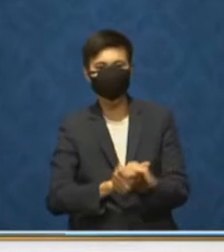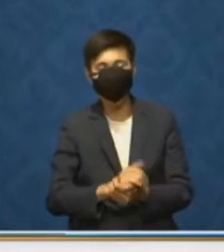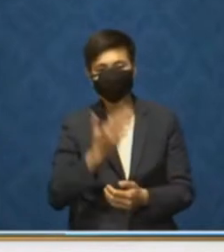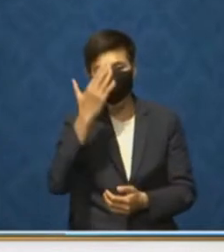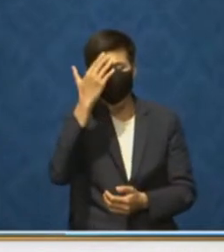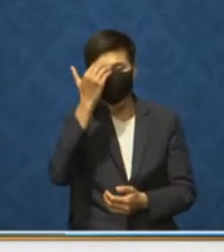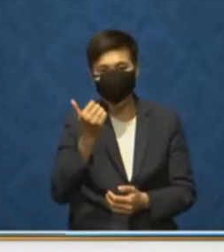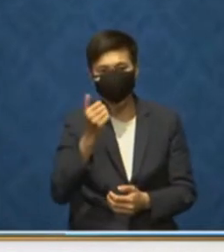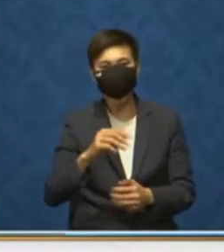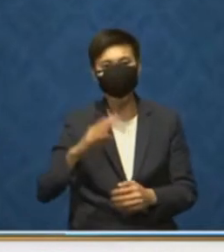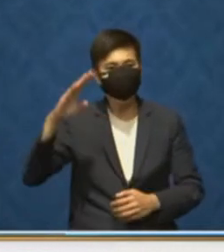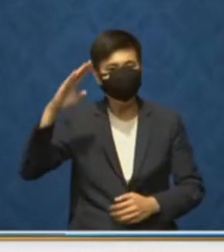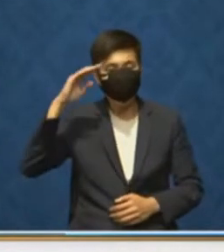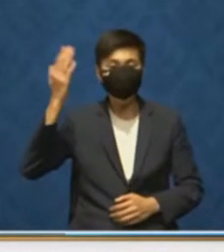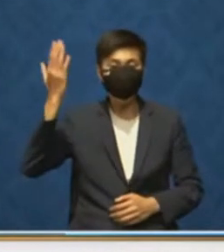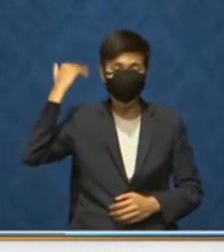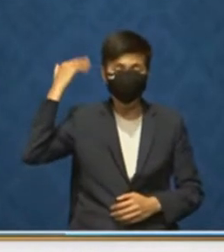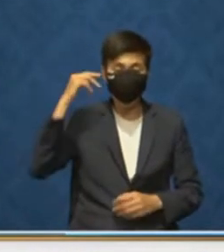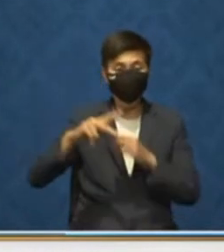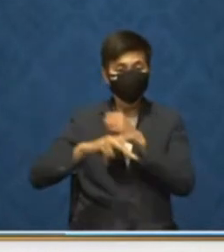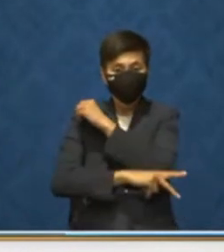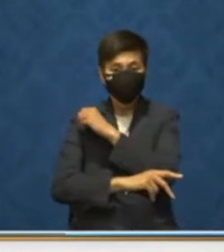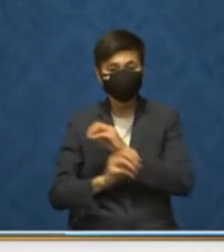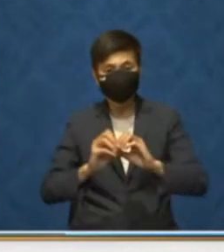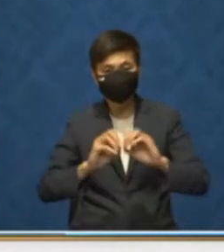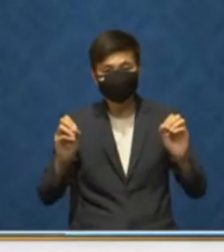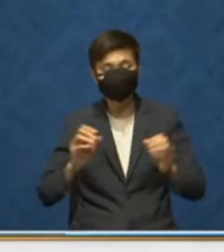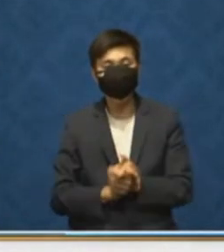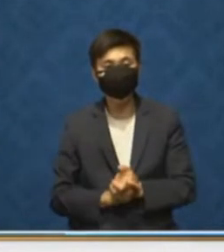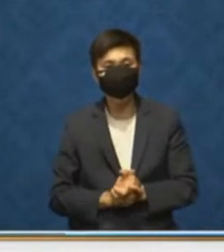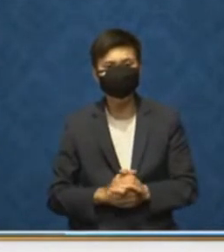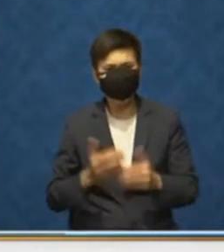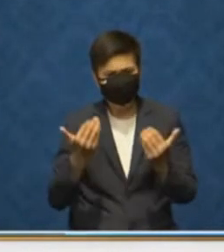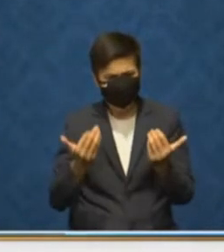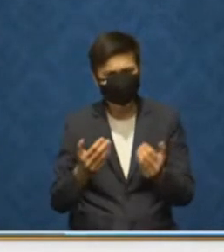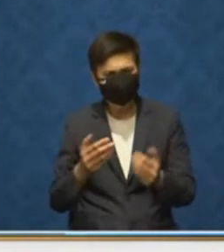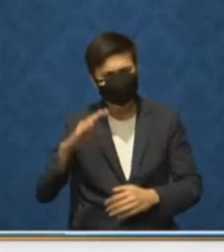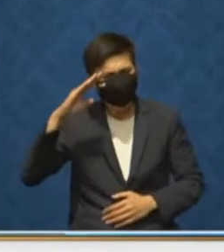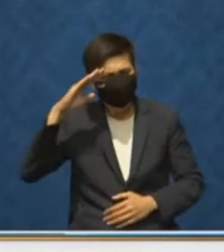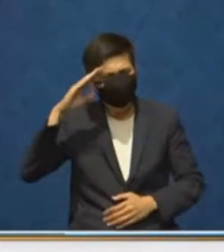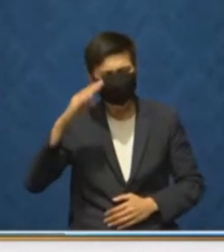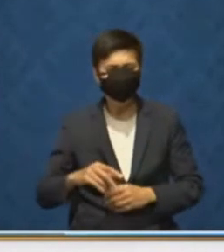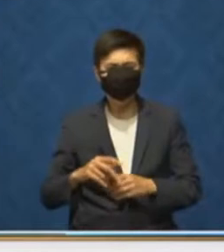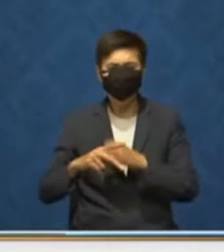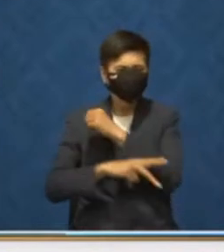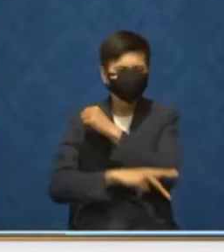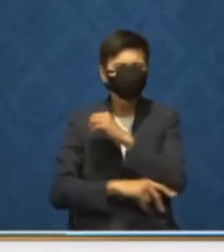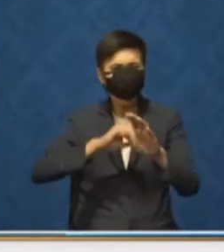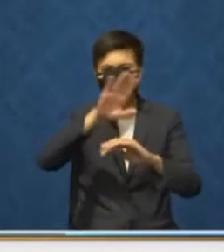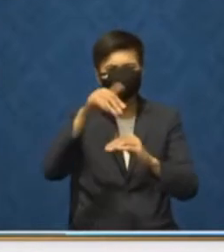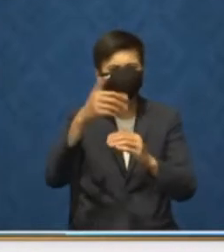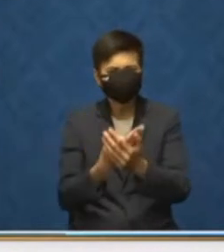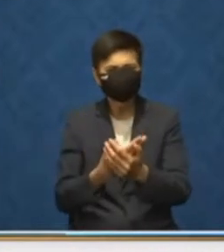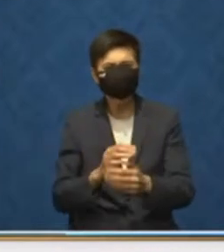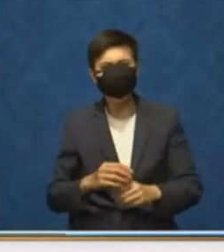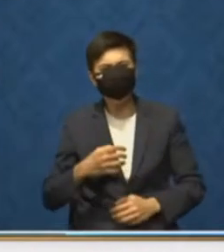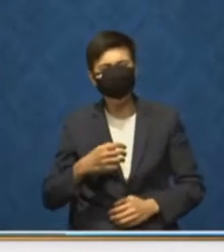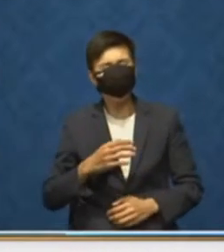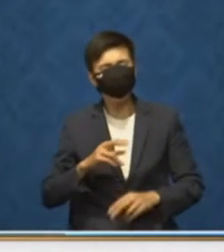สมัยนู้นก็ไม่โกงกินอย่างนี้นะอาสารสมัยนี้มันเอาทุกอย่างจัดงบเพื่อบำรุงบำเรอความสุขตัวเองทั้งสิ้น